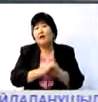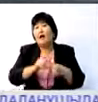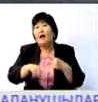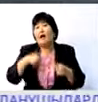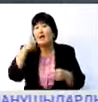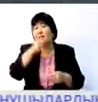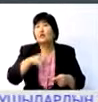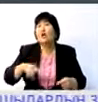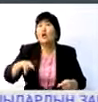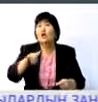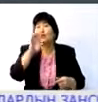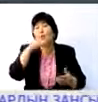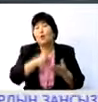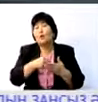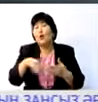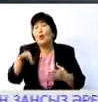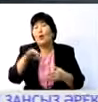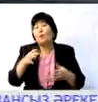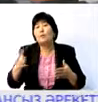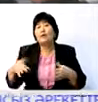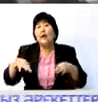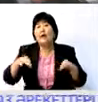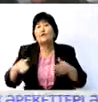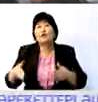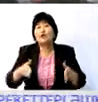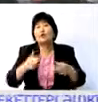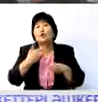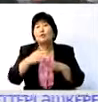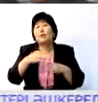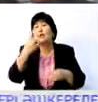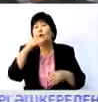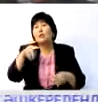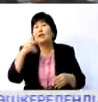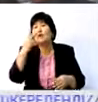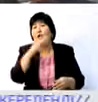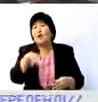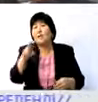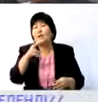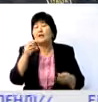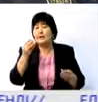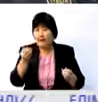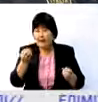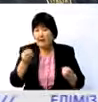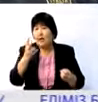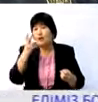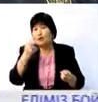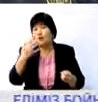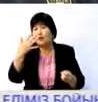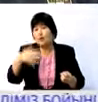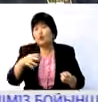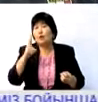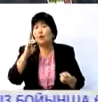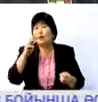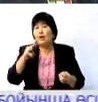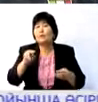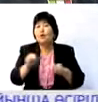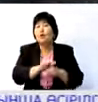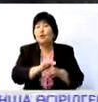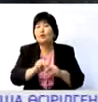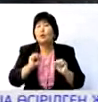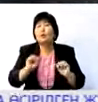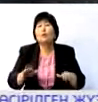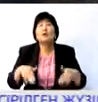жылы республикалық бюджеттен облыстың автожол саласына бөлінетін 4,2 миллиард теңге тағы да 250 шақырым жолды жөндеуге мүмкіндік